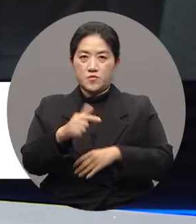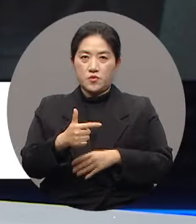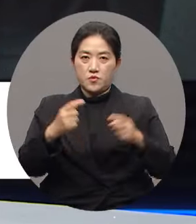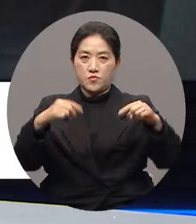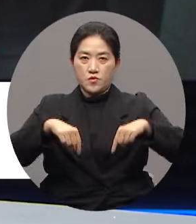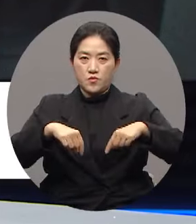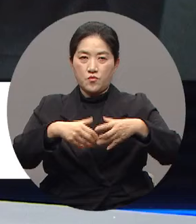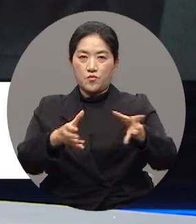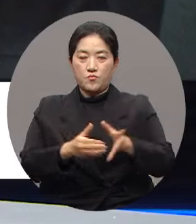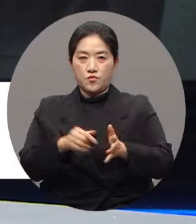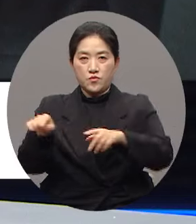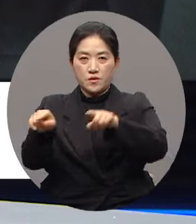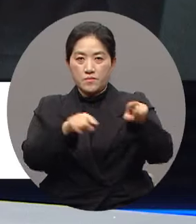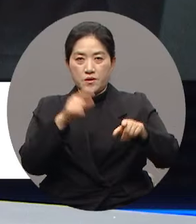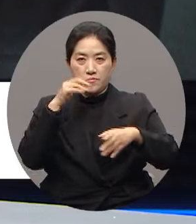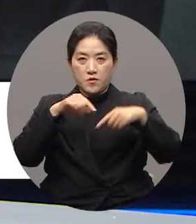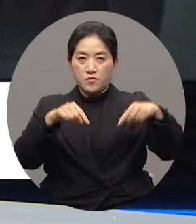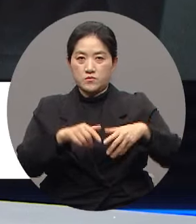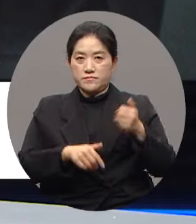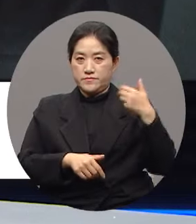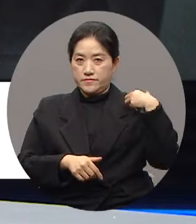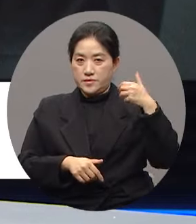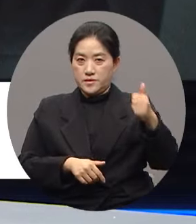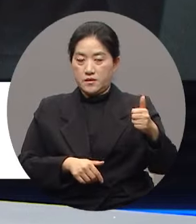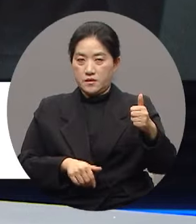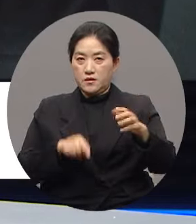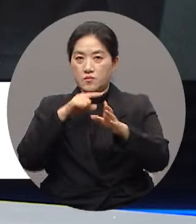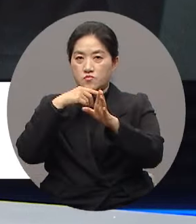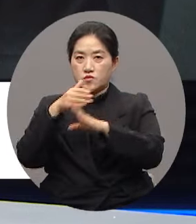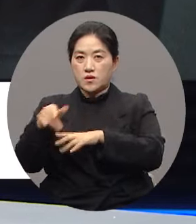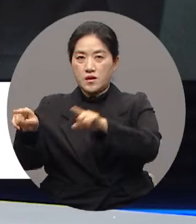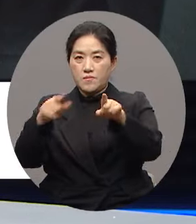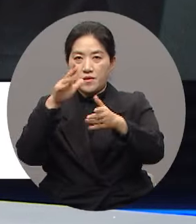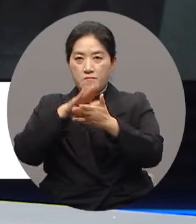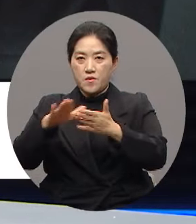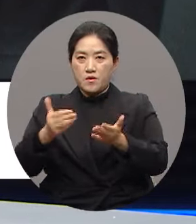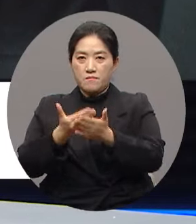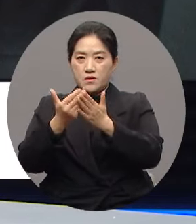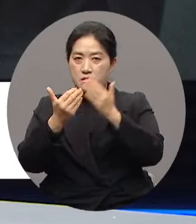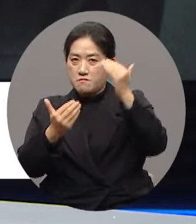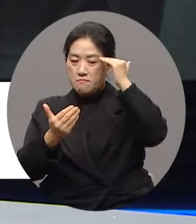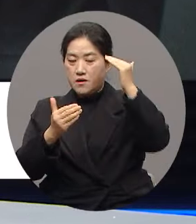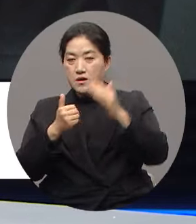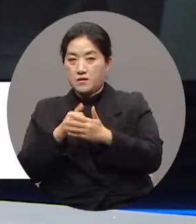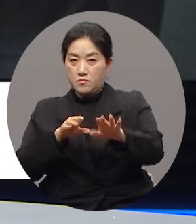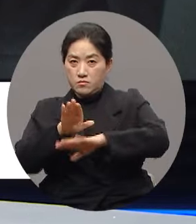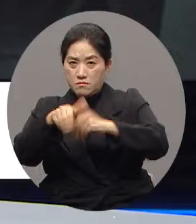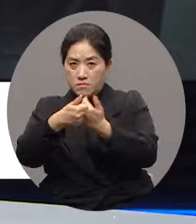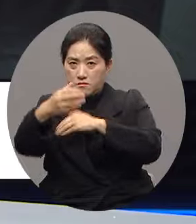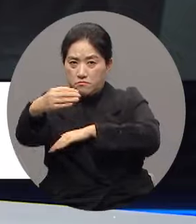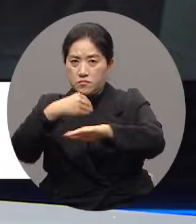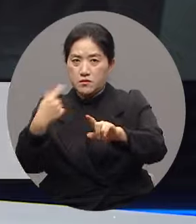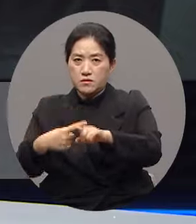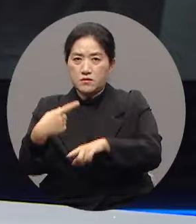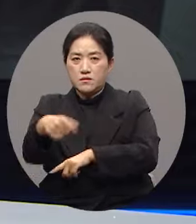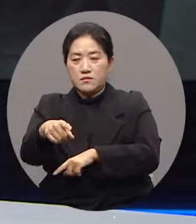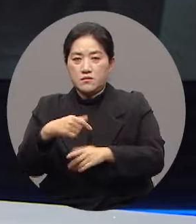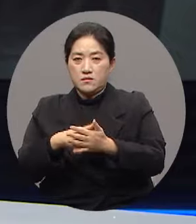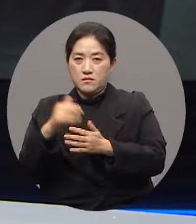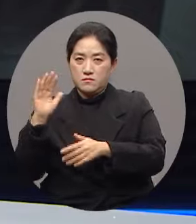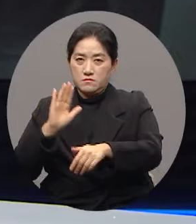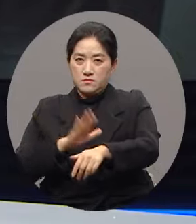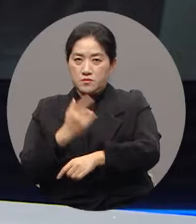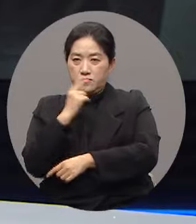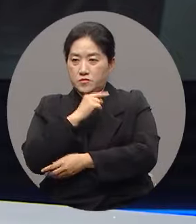평화교섭 본부장은 북한이 한반도 평화와 번영을 해치는 역주행을 하고 있다고 비판했습니다. 신수아 기자가